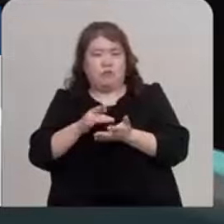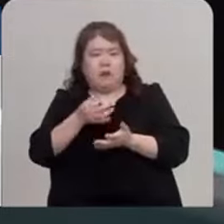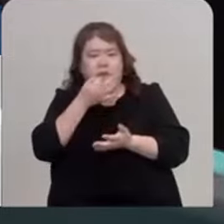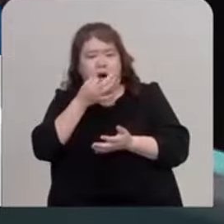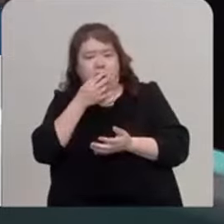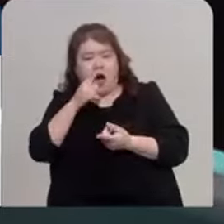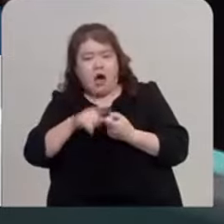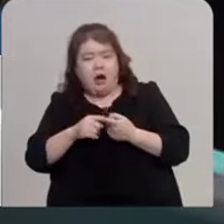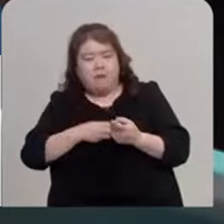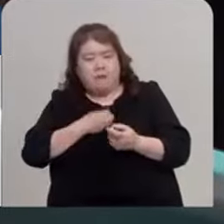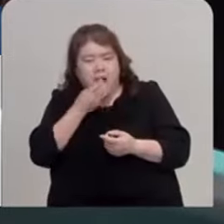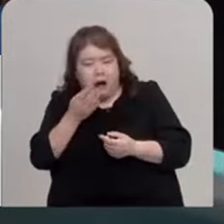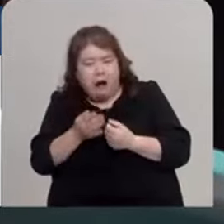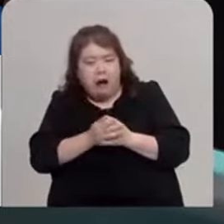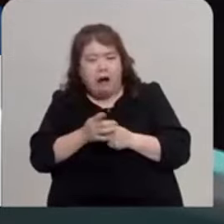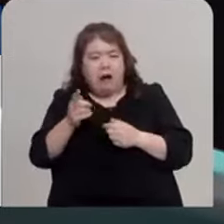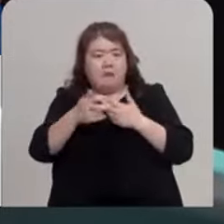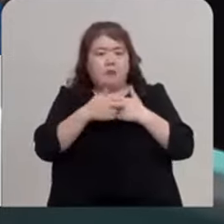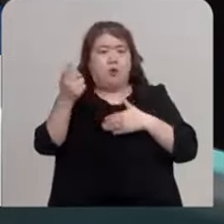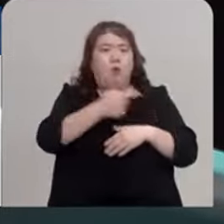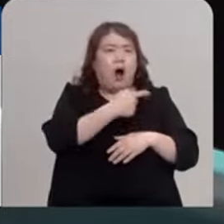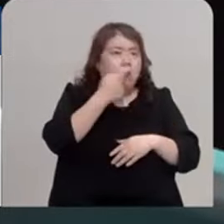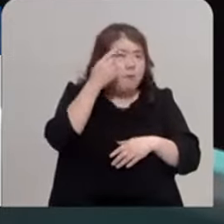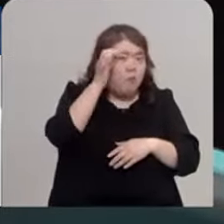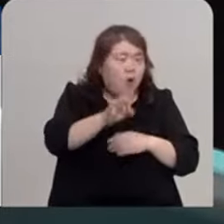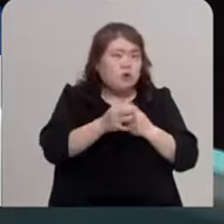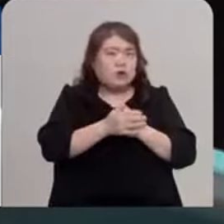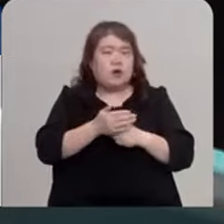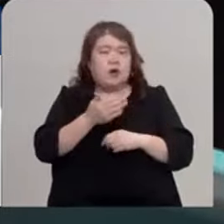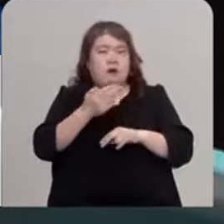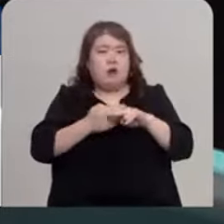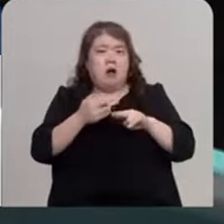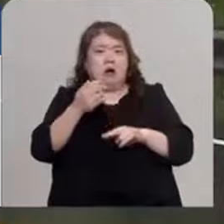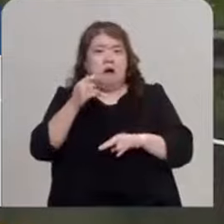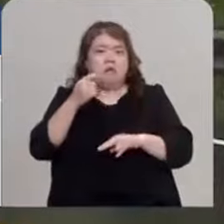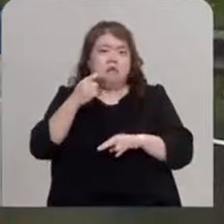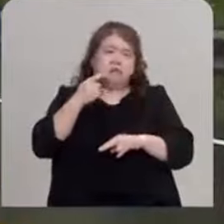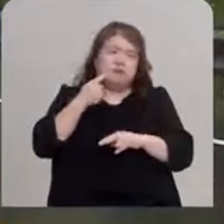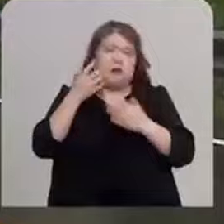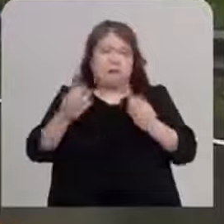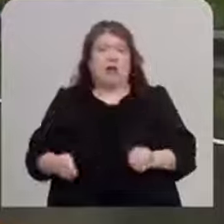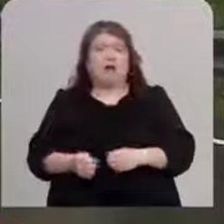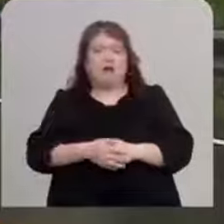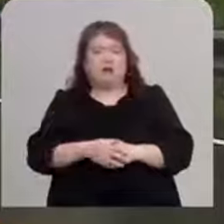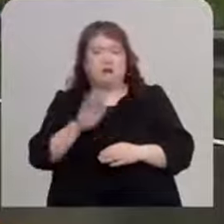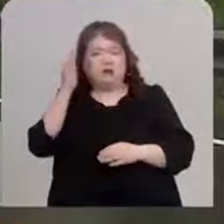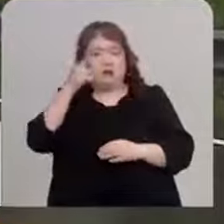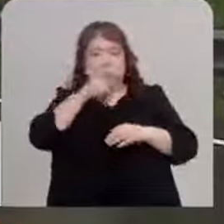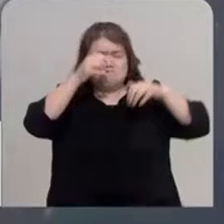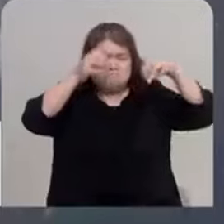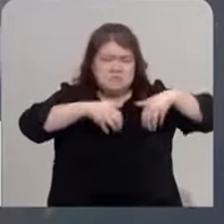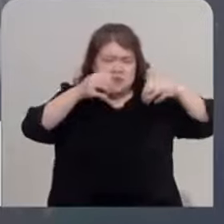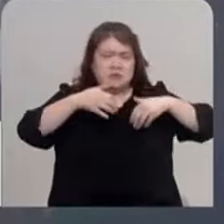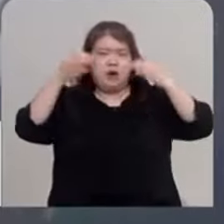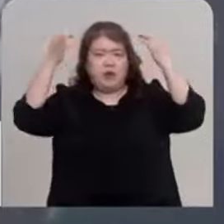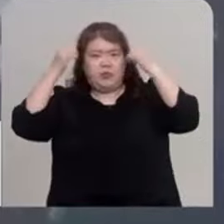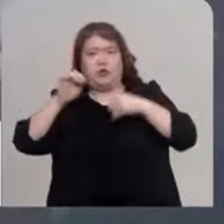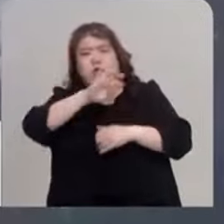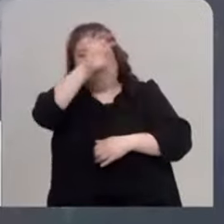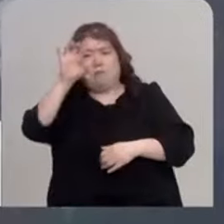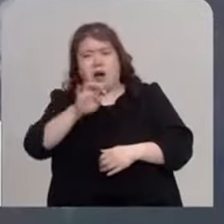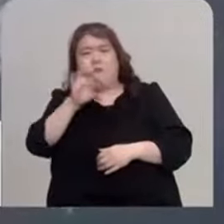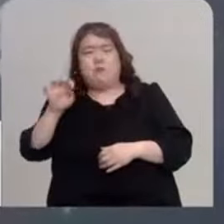그러니까여 와보니까 중동 한 바글바글 하더라고요 최근 장맛비와 무더위가 번갈아